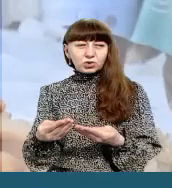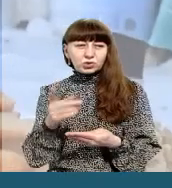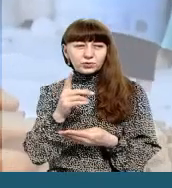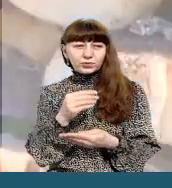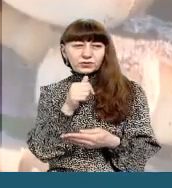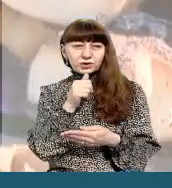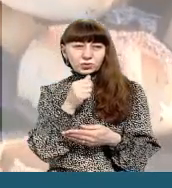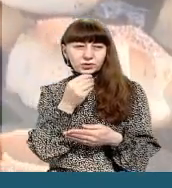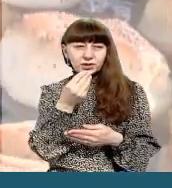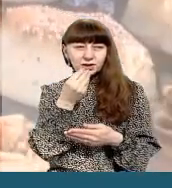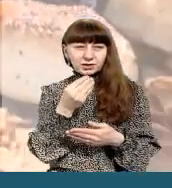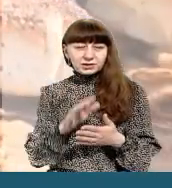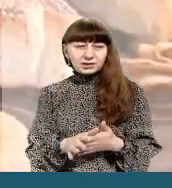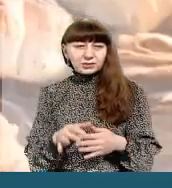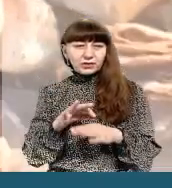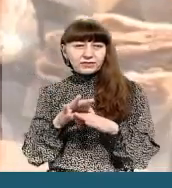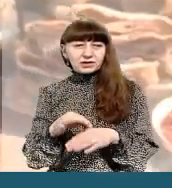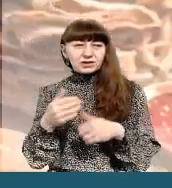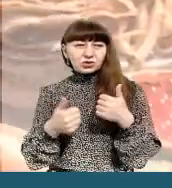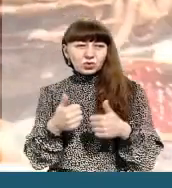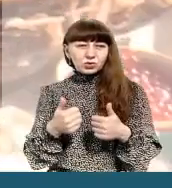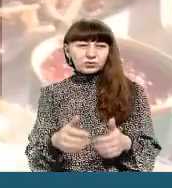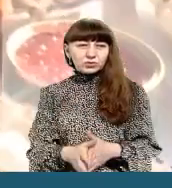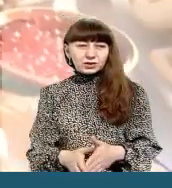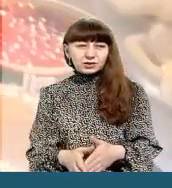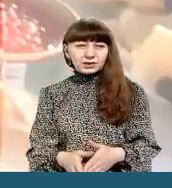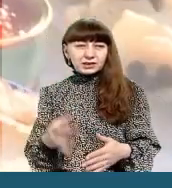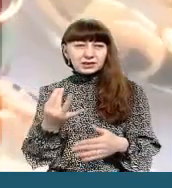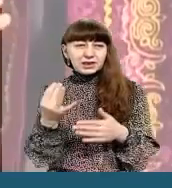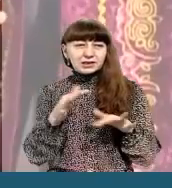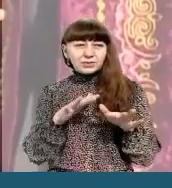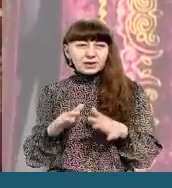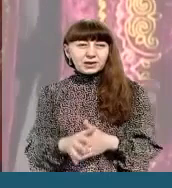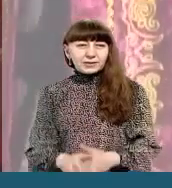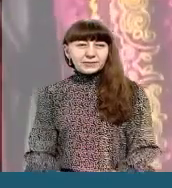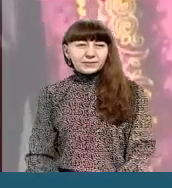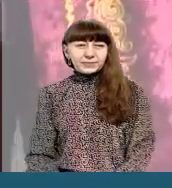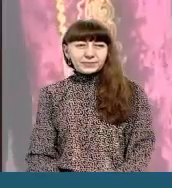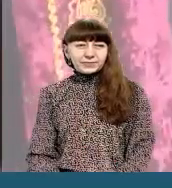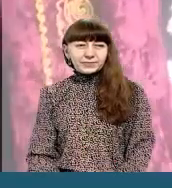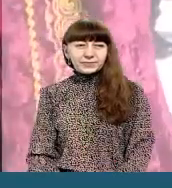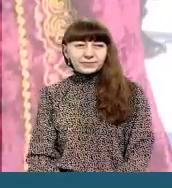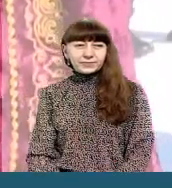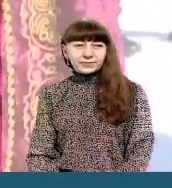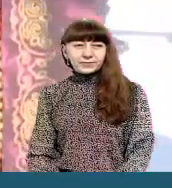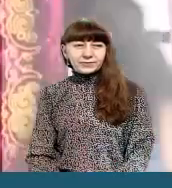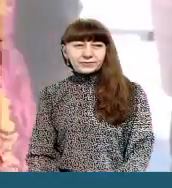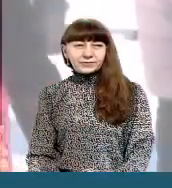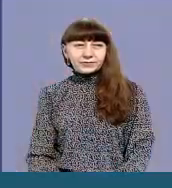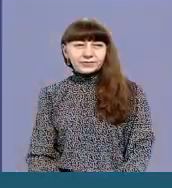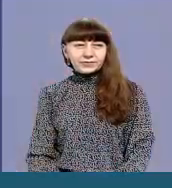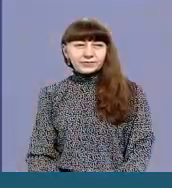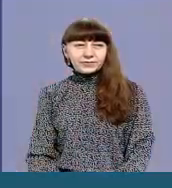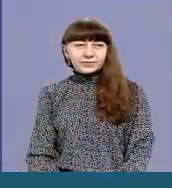алаңда байқаулар мен танымдық іс-шаралар өтті. Әуезді әнде мың бұралған бишілер де көрермендерге өз өнерлерін